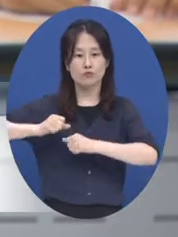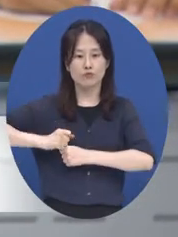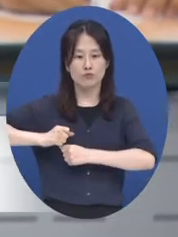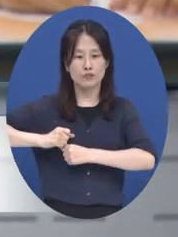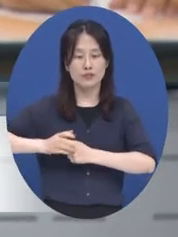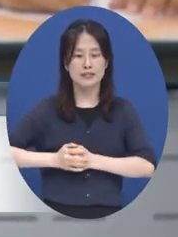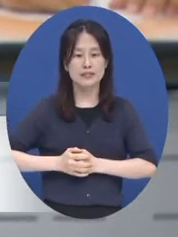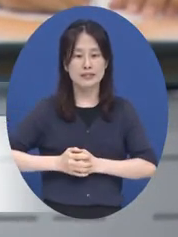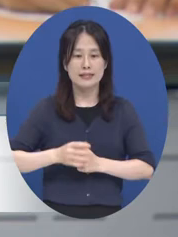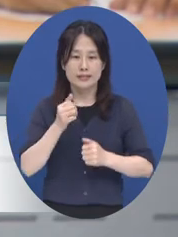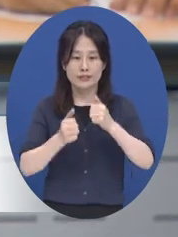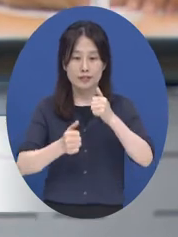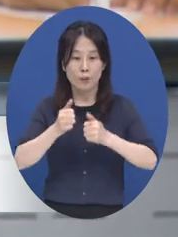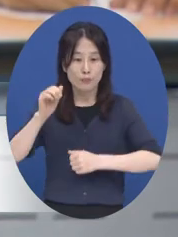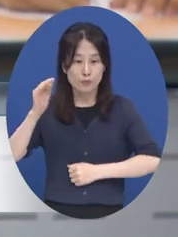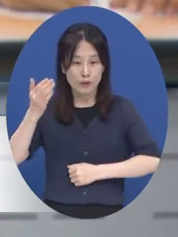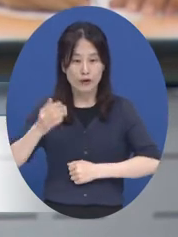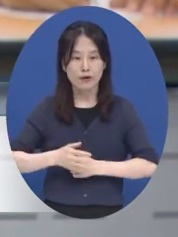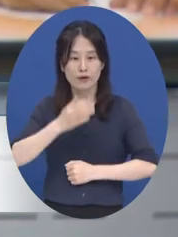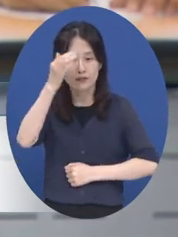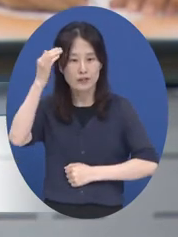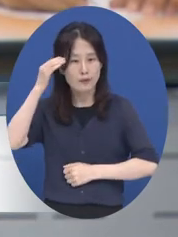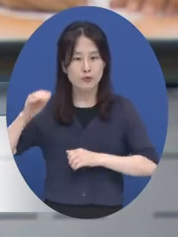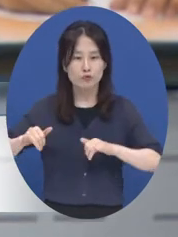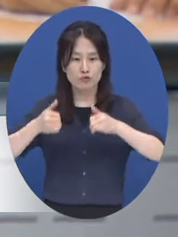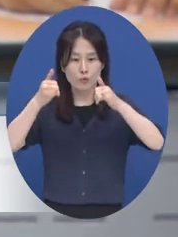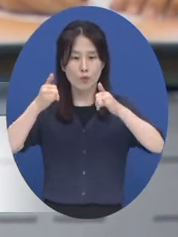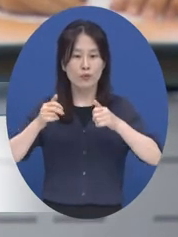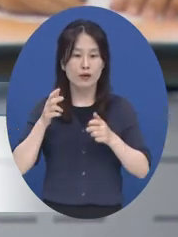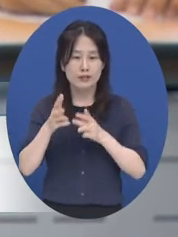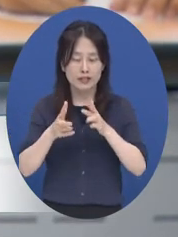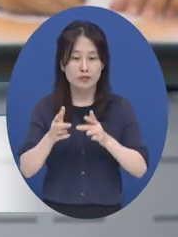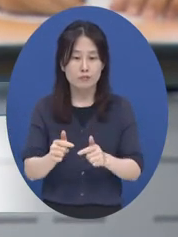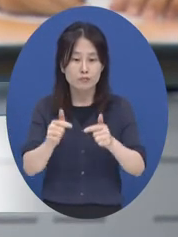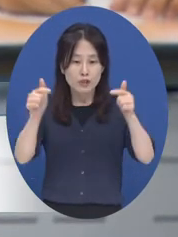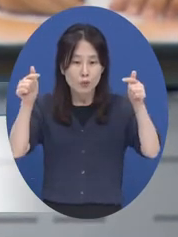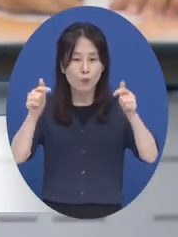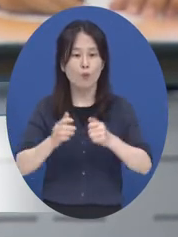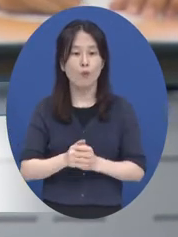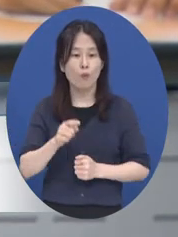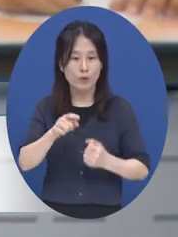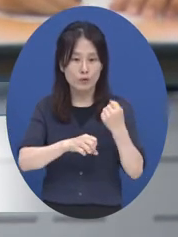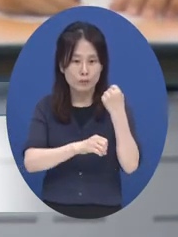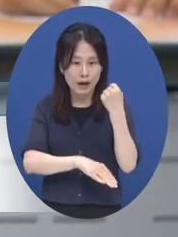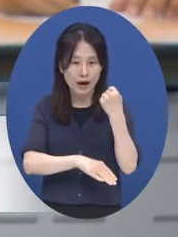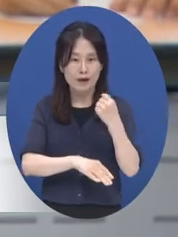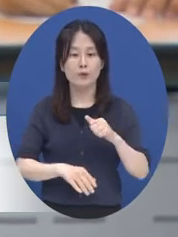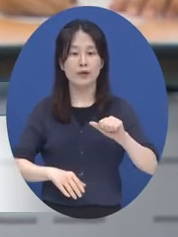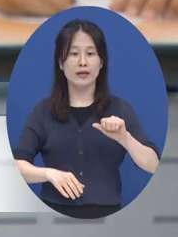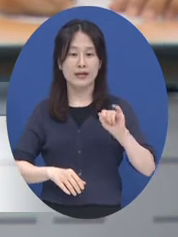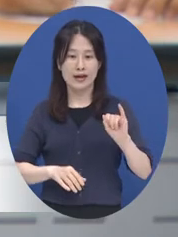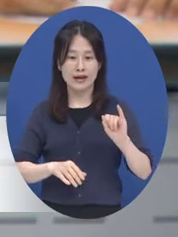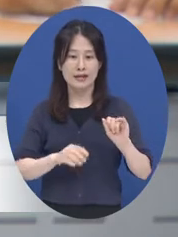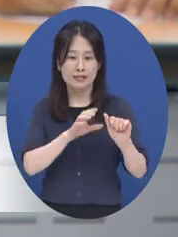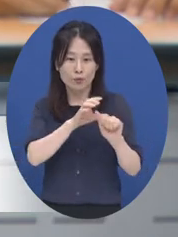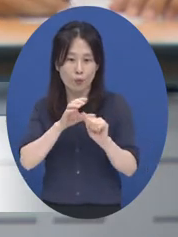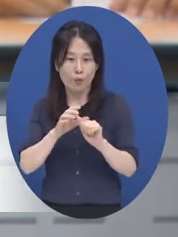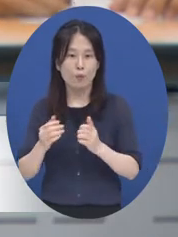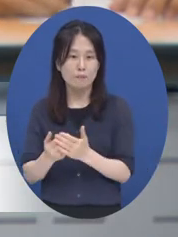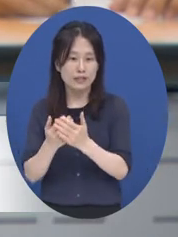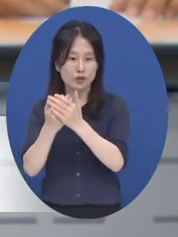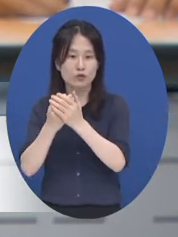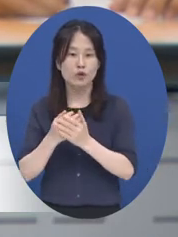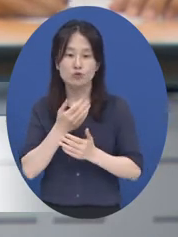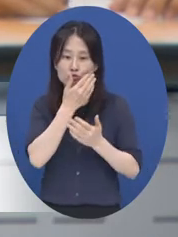테스트 베드가 되어서 대한민국의 드론봇 산업이 확충되고, 이것을 기반으로 해서 AI도 더 발전되는